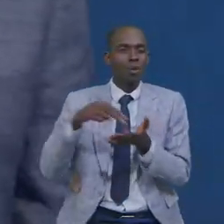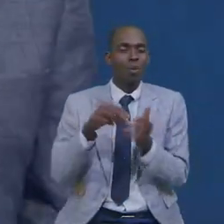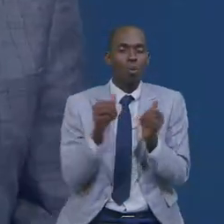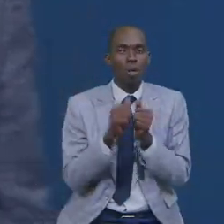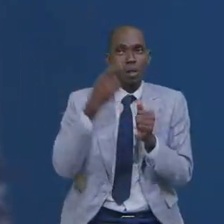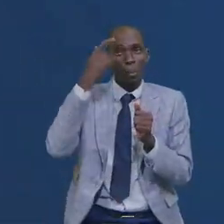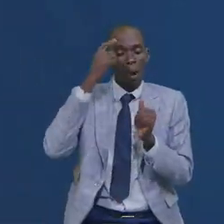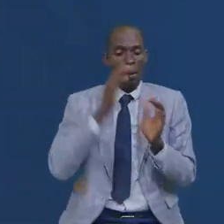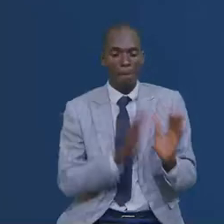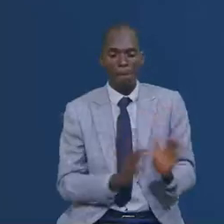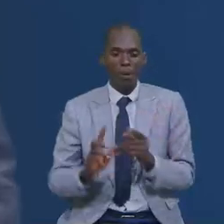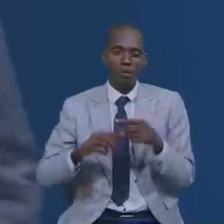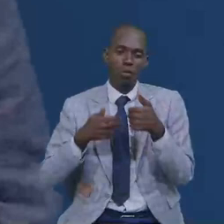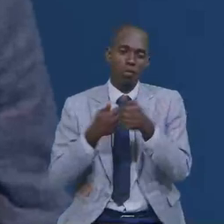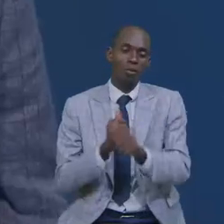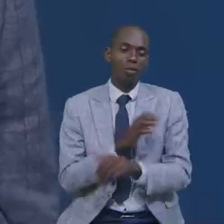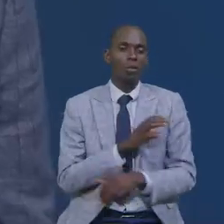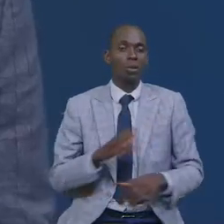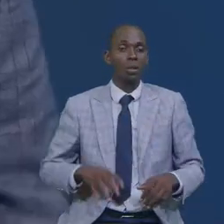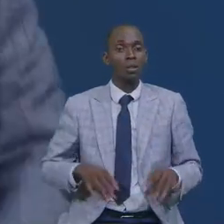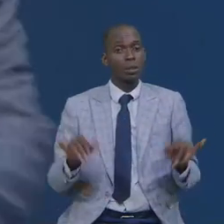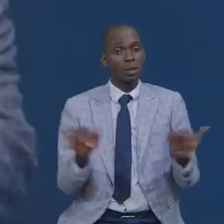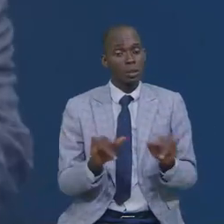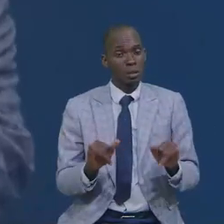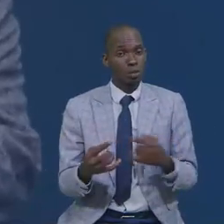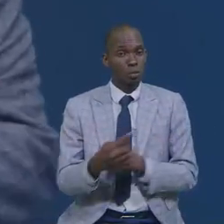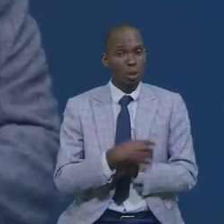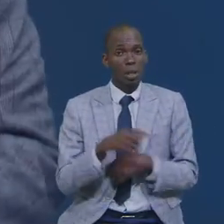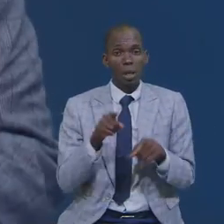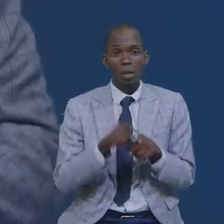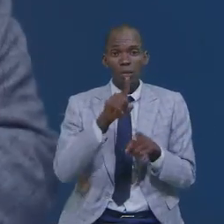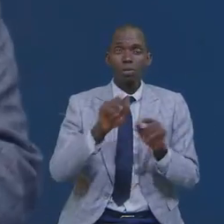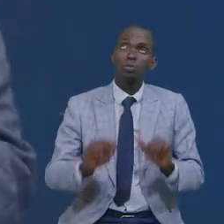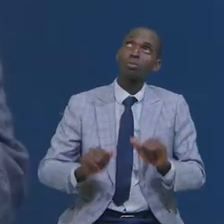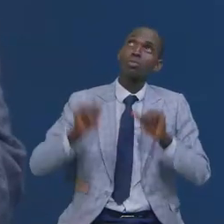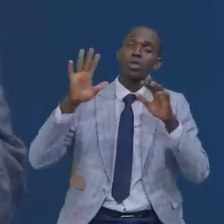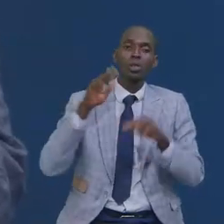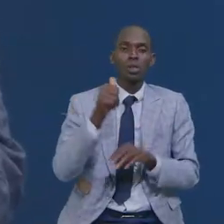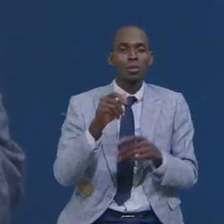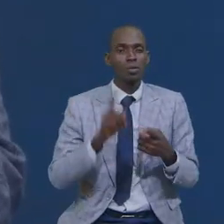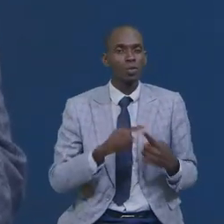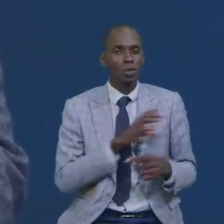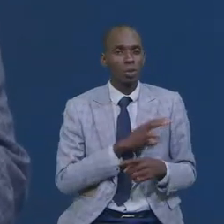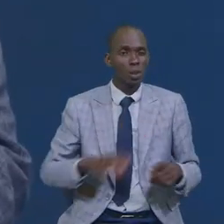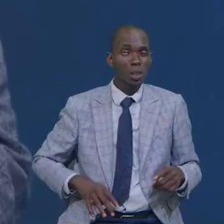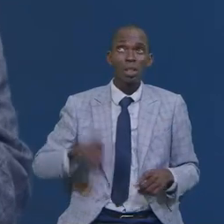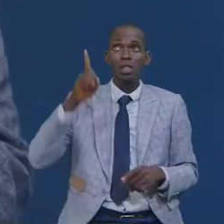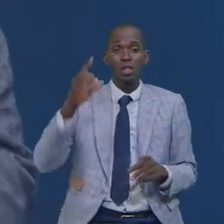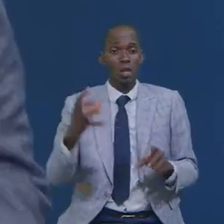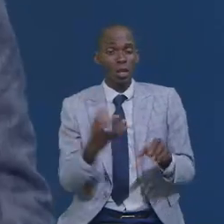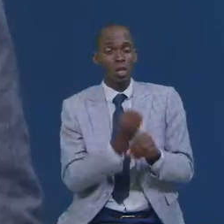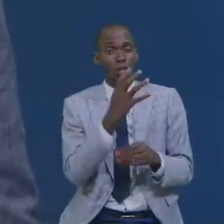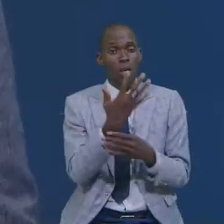pensée de cheveux Christ et à partir d'aujourd'hui comme tu t'abandonnes à Christ et il te tient pas la main